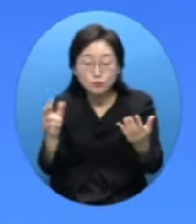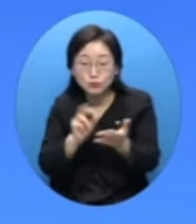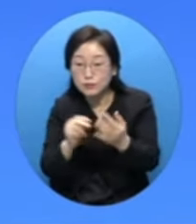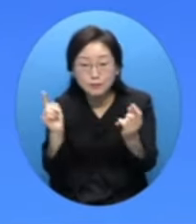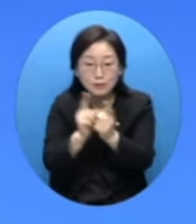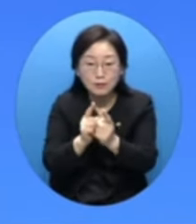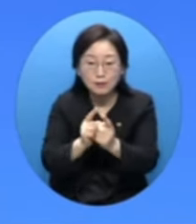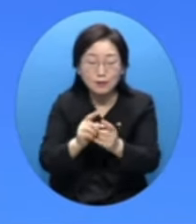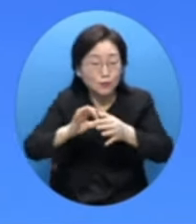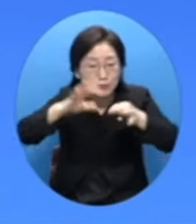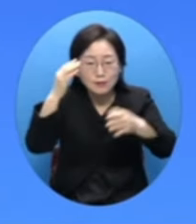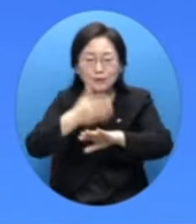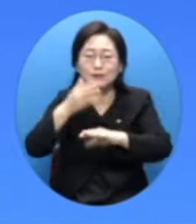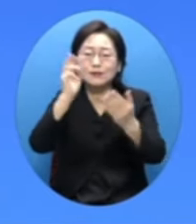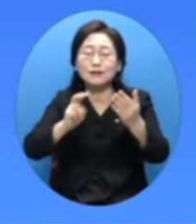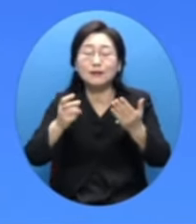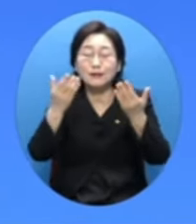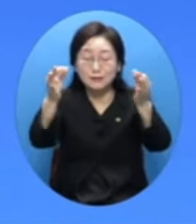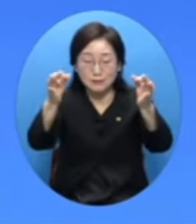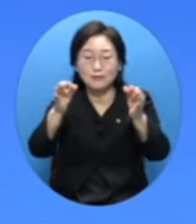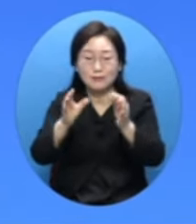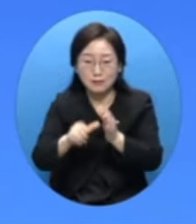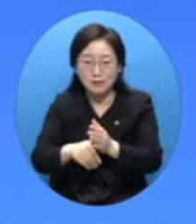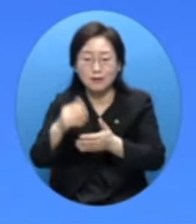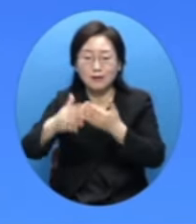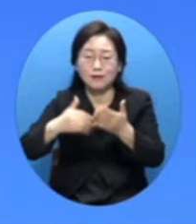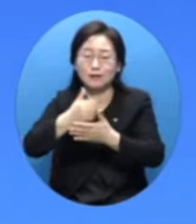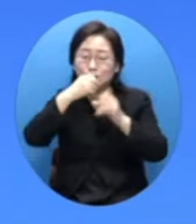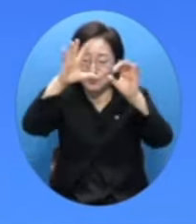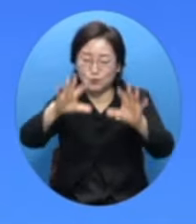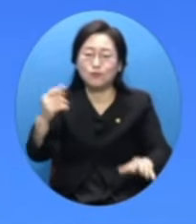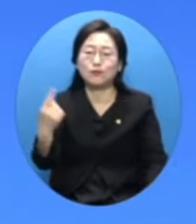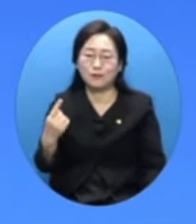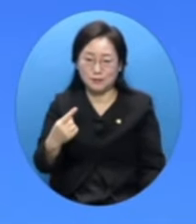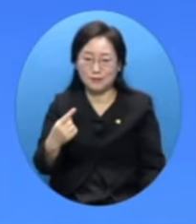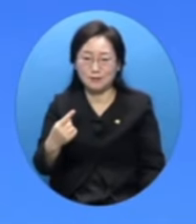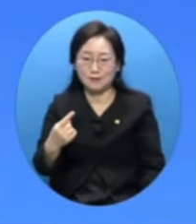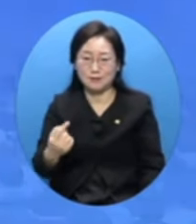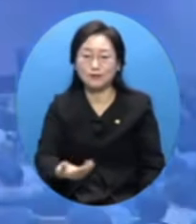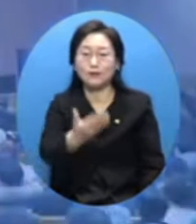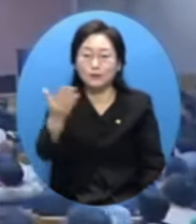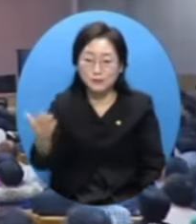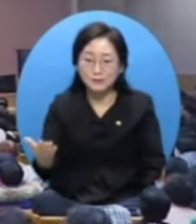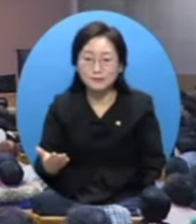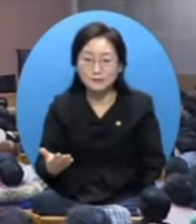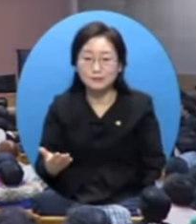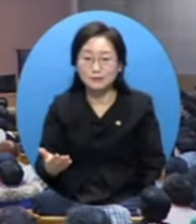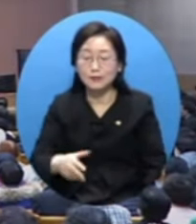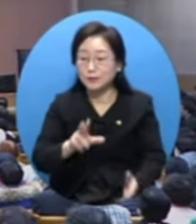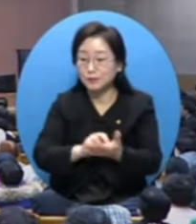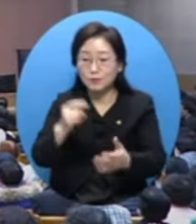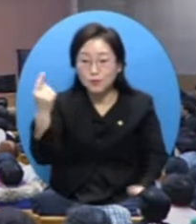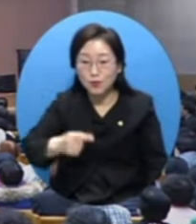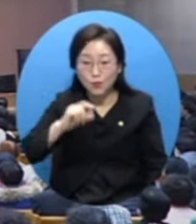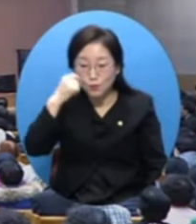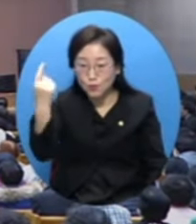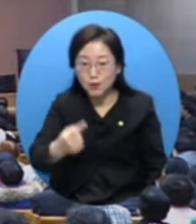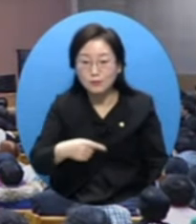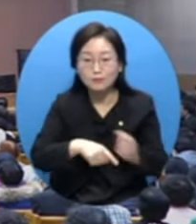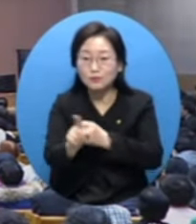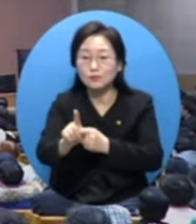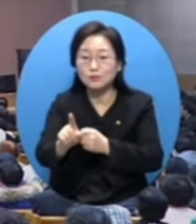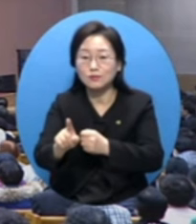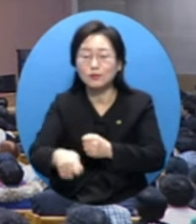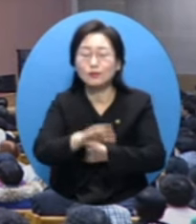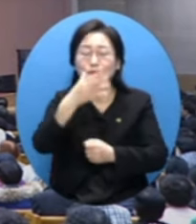감사하고 찬양하면 이 어떤 축복이 우리에게 임하게 되는 것입니다. 여러분, 문제가 다가오고 어려움 다가오는 것은